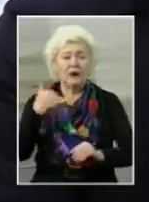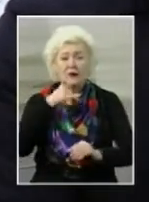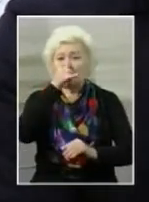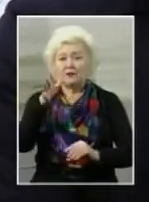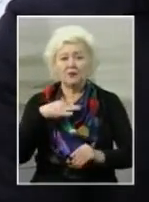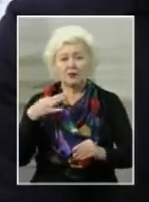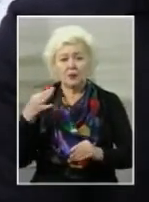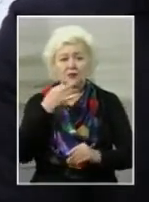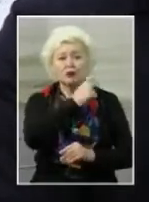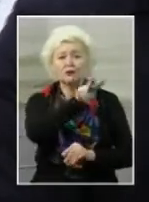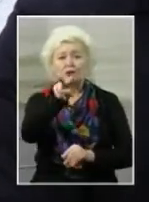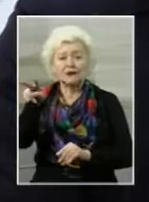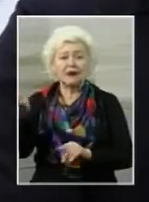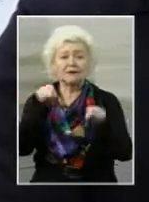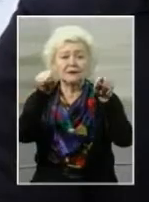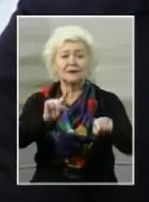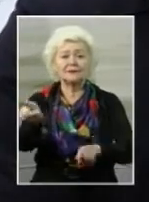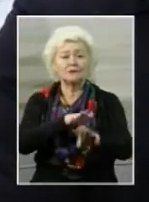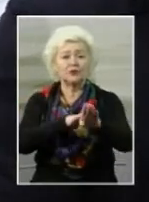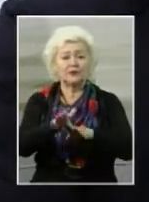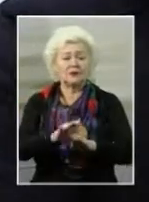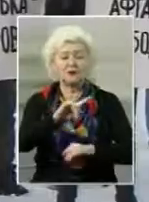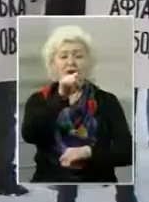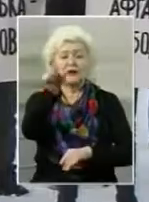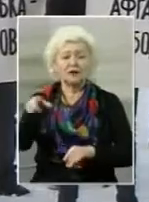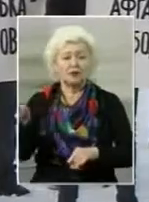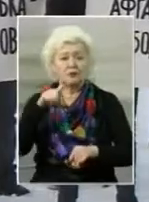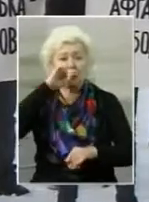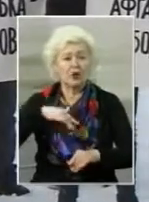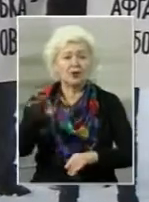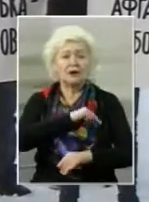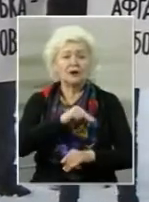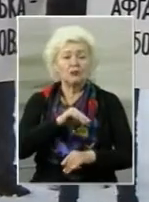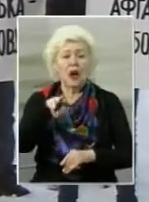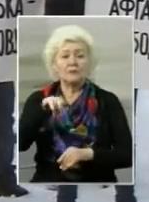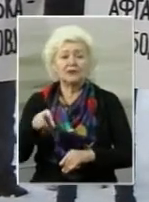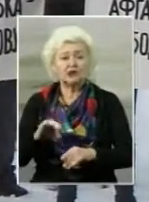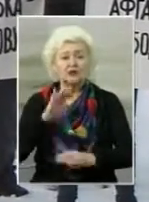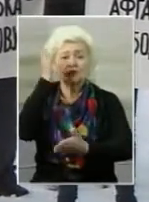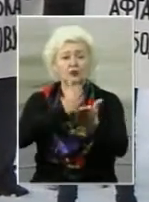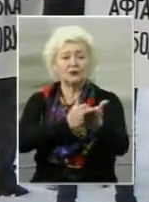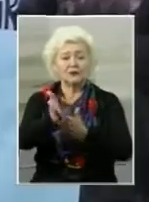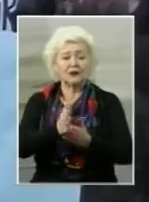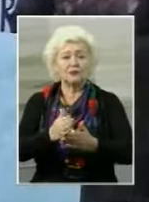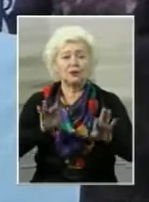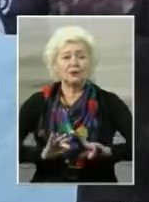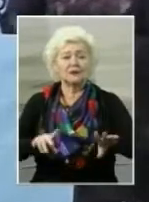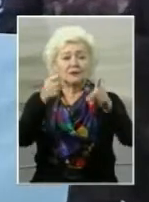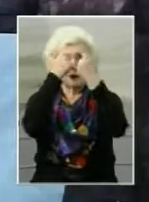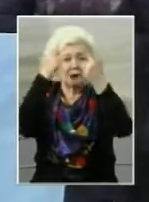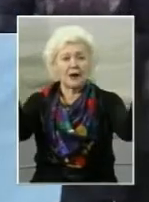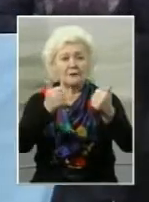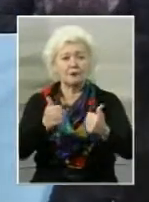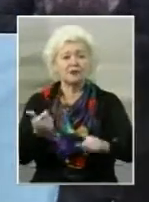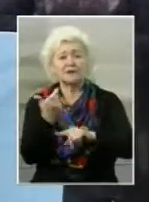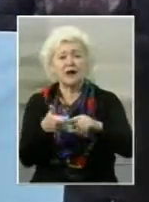байдуже спостерігати за тим, що відбувається з громадянами України. Робота Меджлісу спрямована на те, щоб дати справі розголосу і докласти